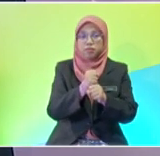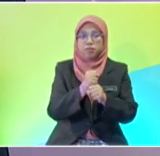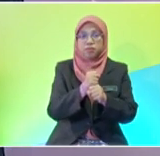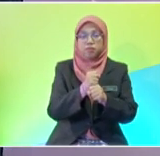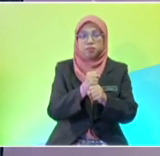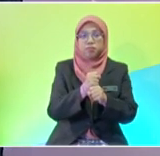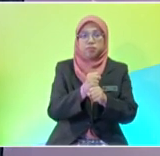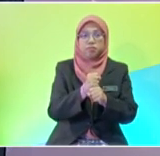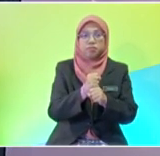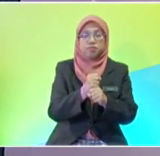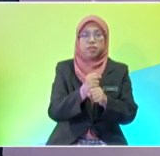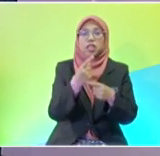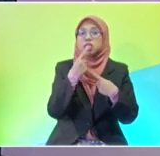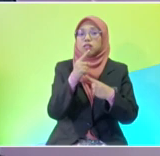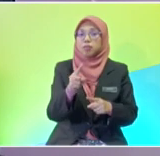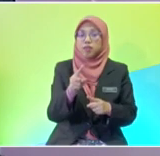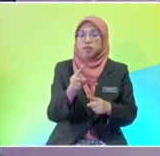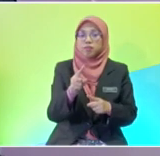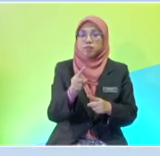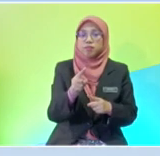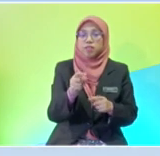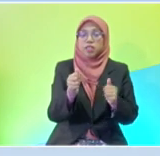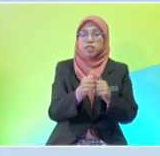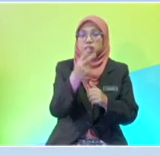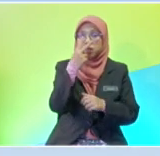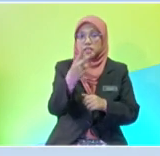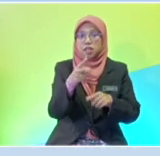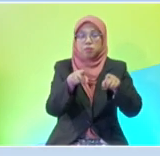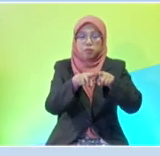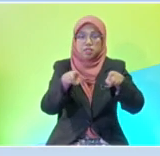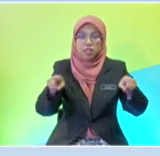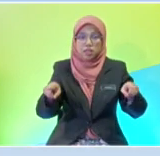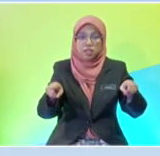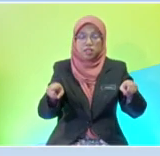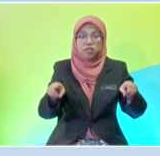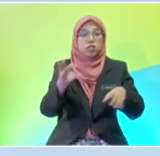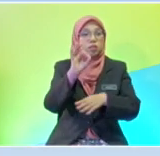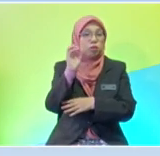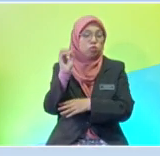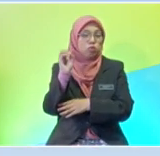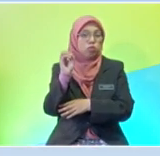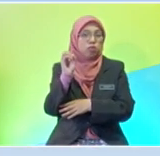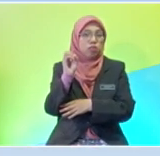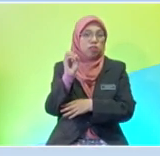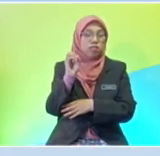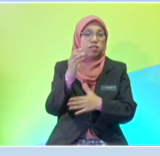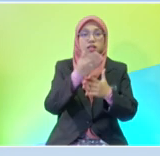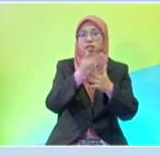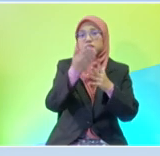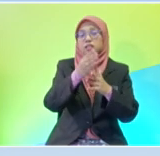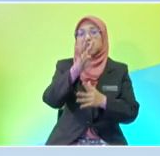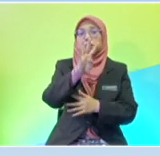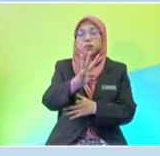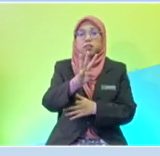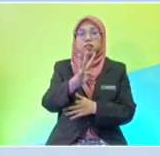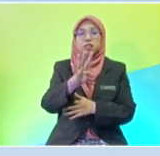kita Boleh dapatkan jawabannya dengan melihat perbedaan yaitu 90 jadi antara be dengan di e dan C dengan